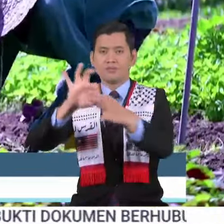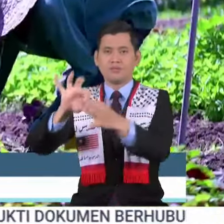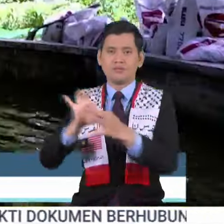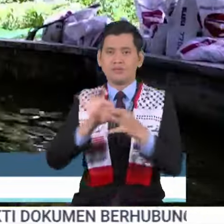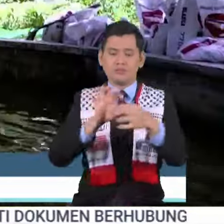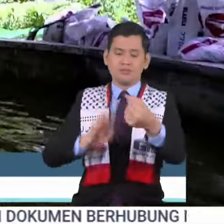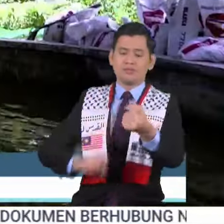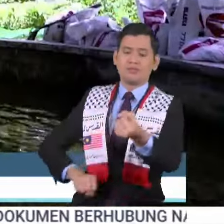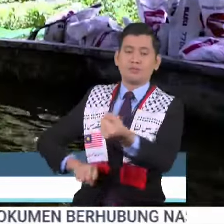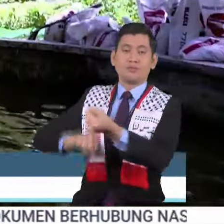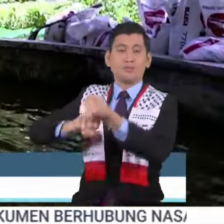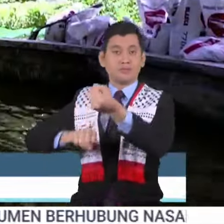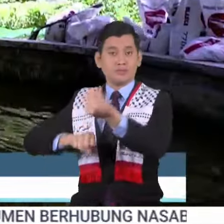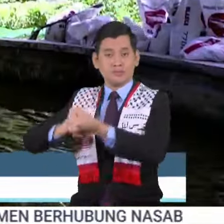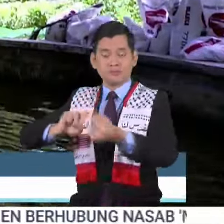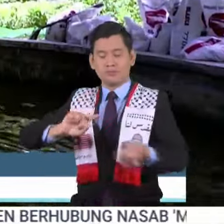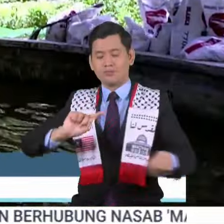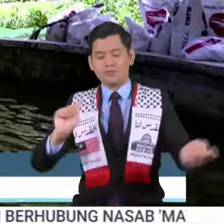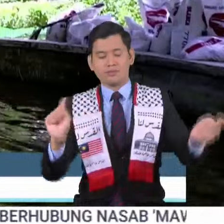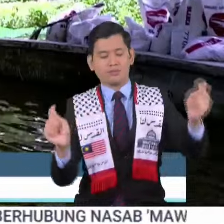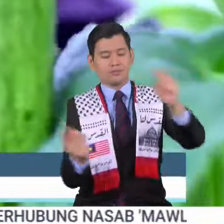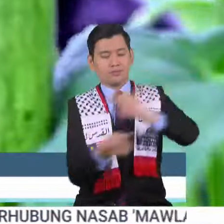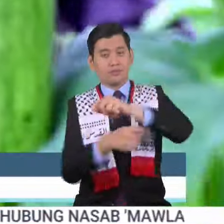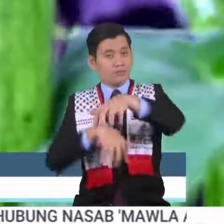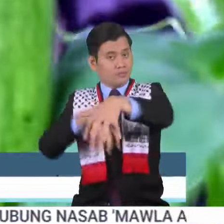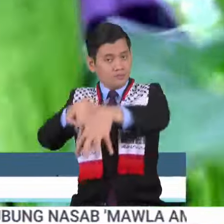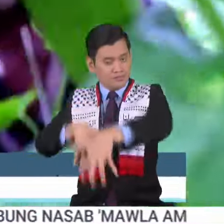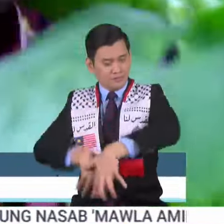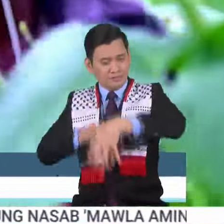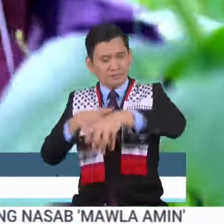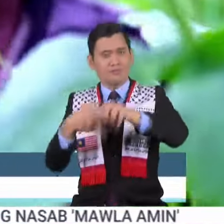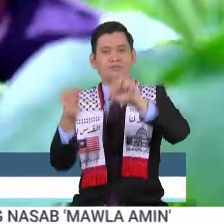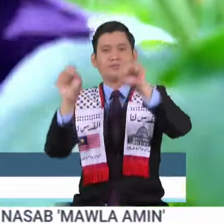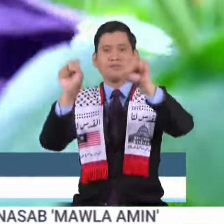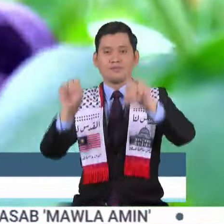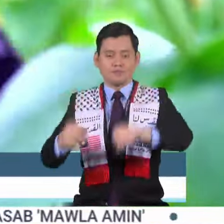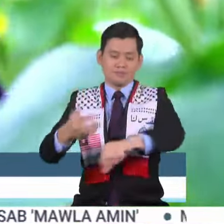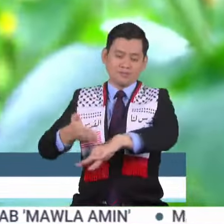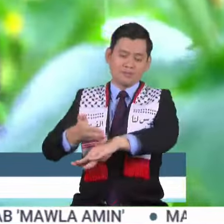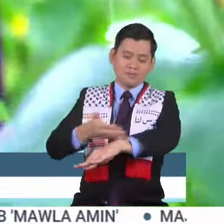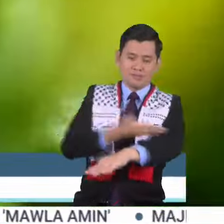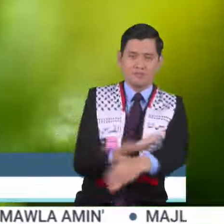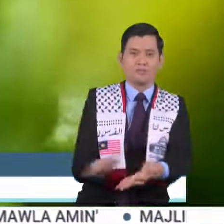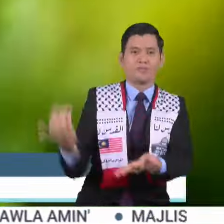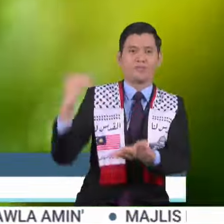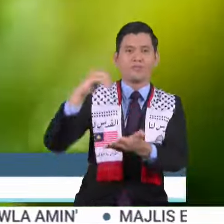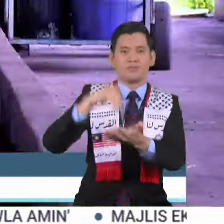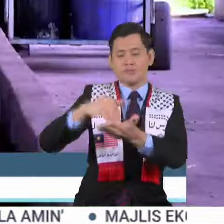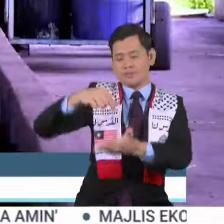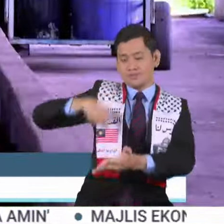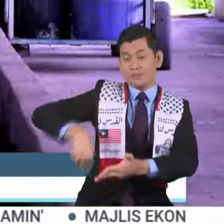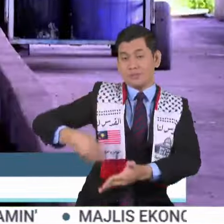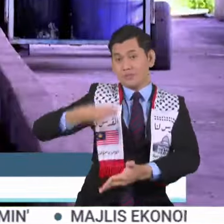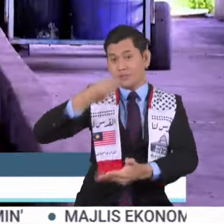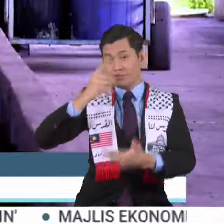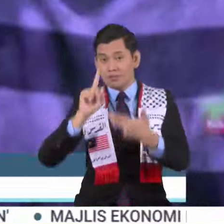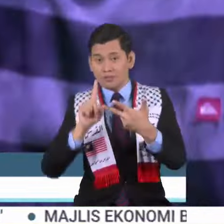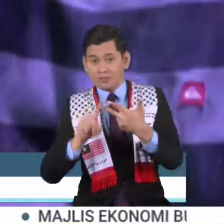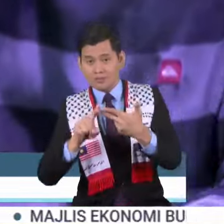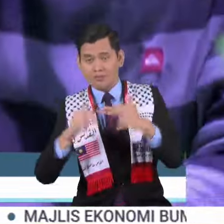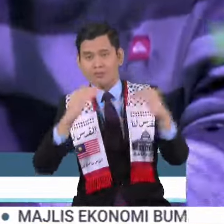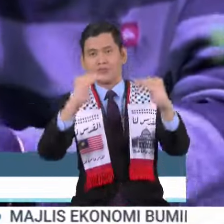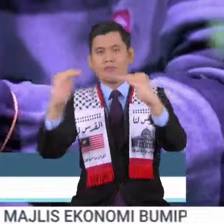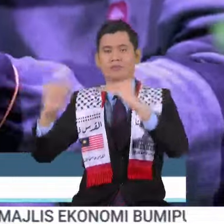bagi menyokong inisiatif transformasi pertanian untuk meningkatkan keterjaminan makanan mewujudkan peralihan adil